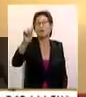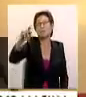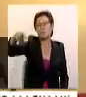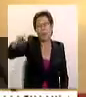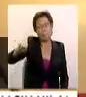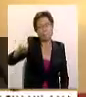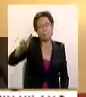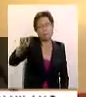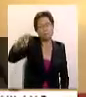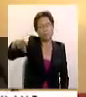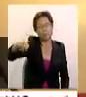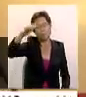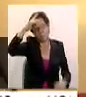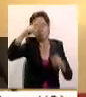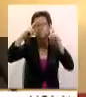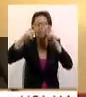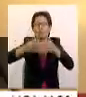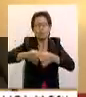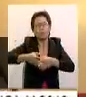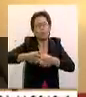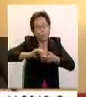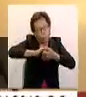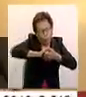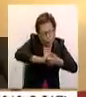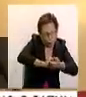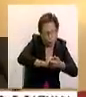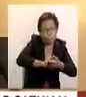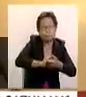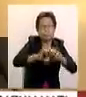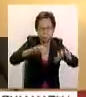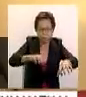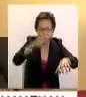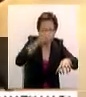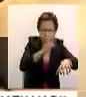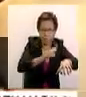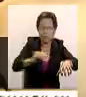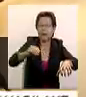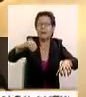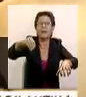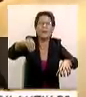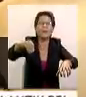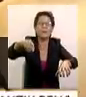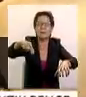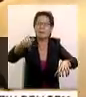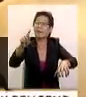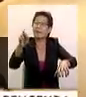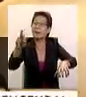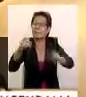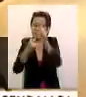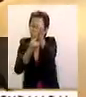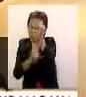Minister to extend the relations between Malaysia and Qatar Foundation. With regards to